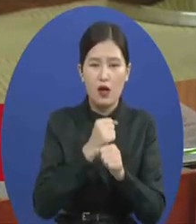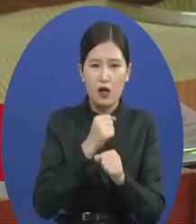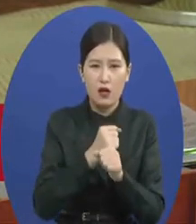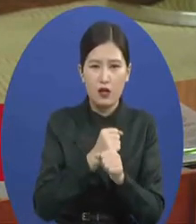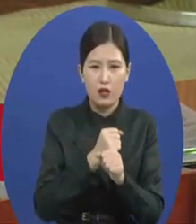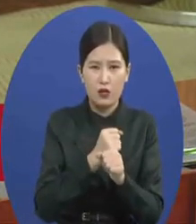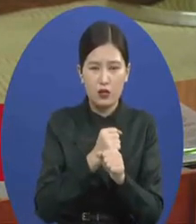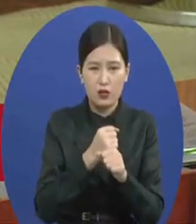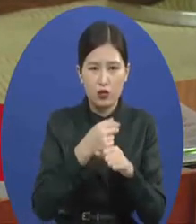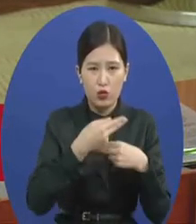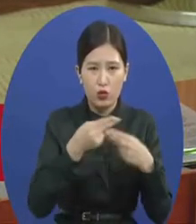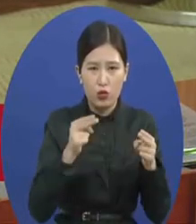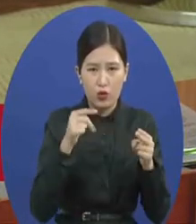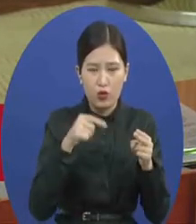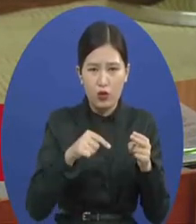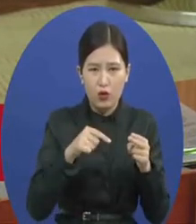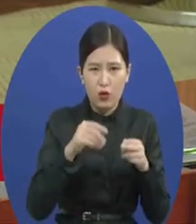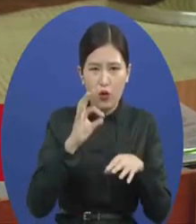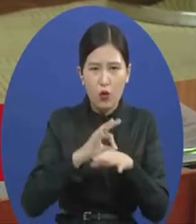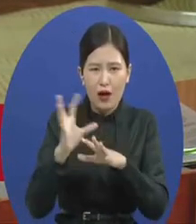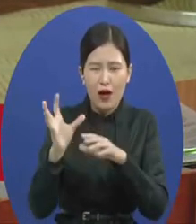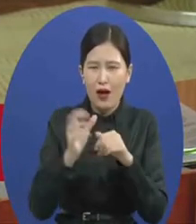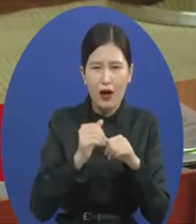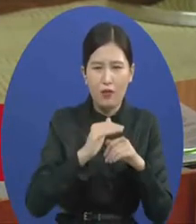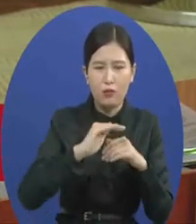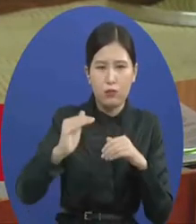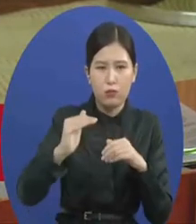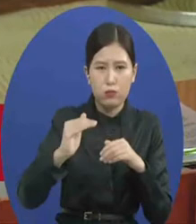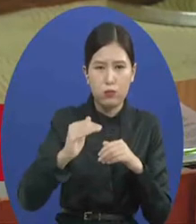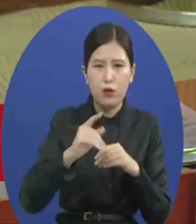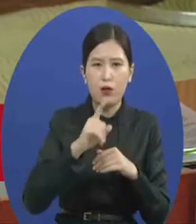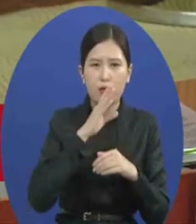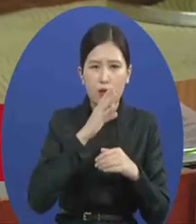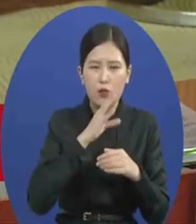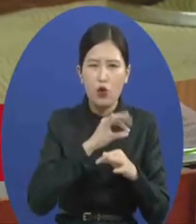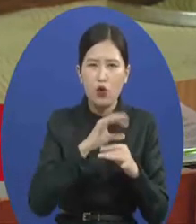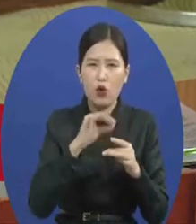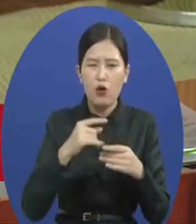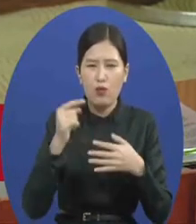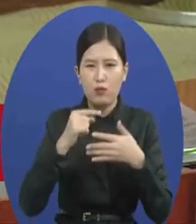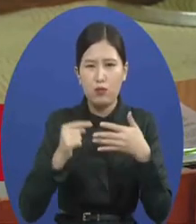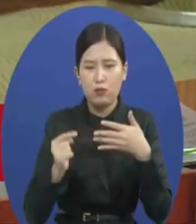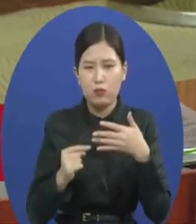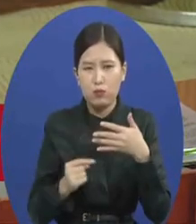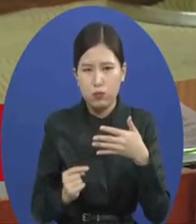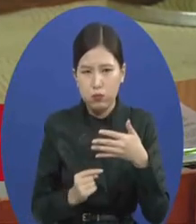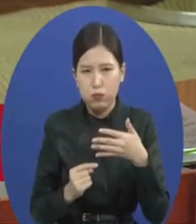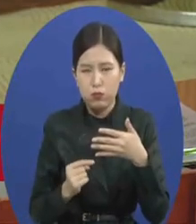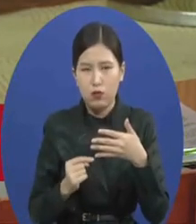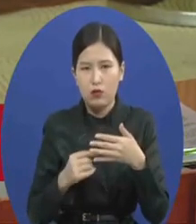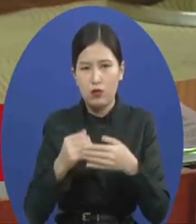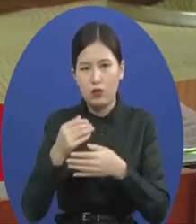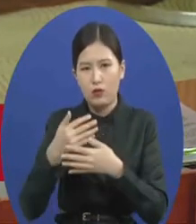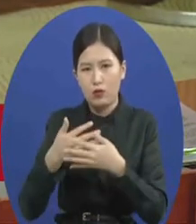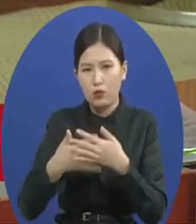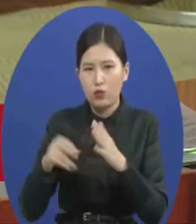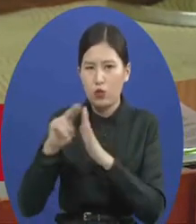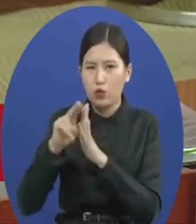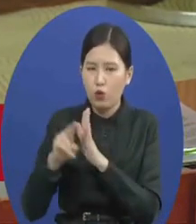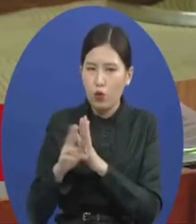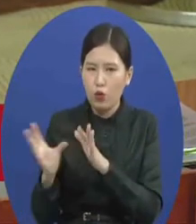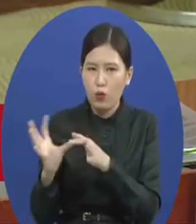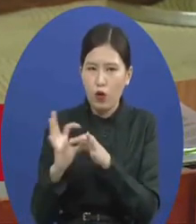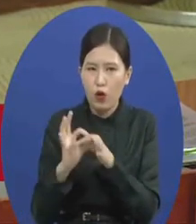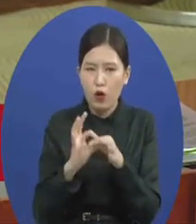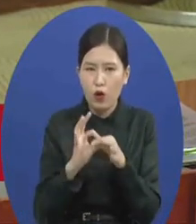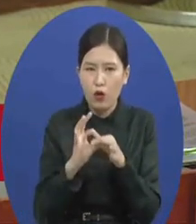халдвар авахгүй талаас нь одоо зохицуулах ийм одоо тусгайлсан шаардлагуудыг бид нар бас давхар нийтлэг төр журамтайгаа уялдуулж бас гаргаж